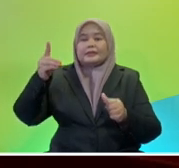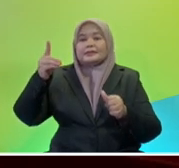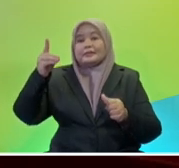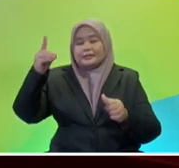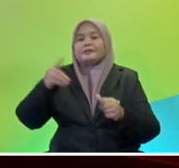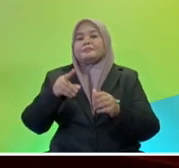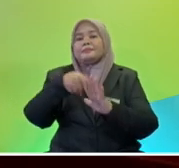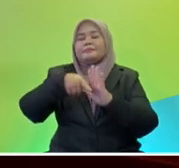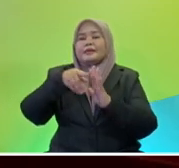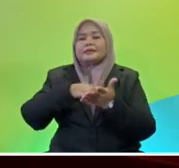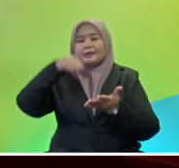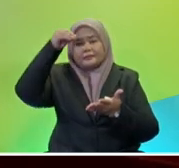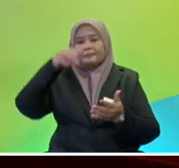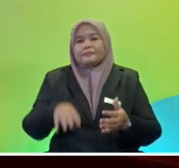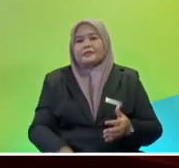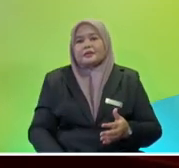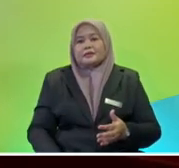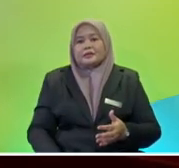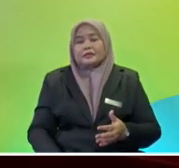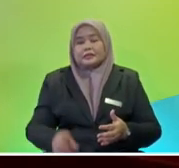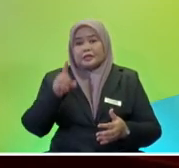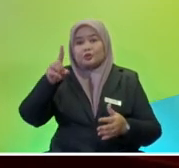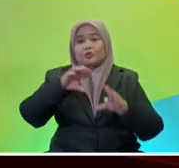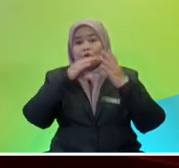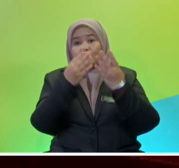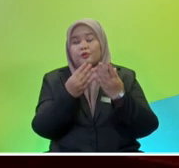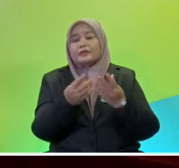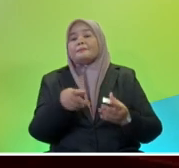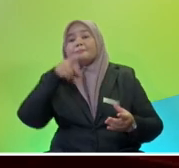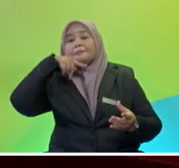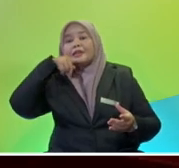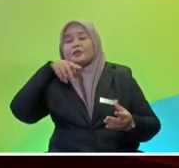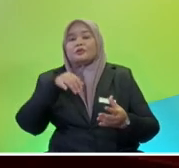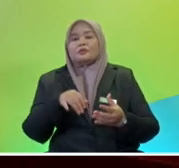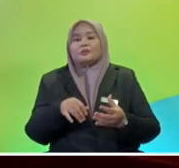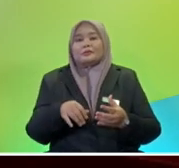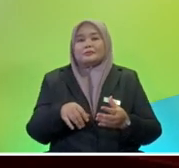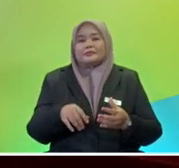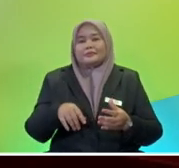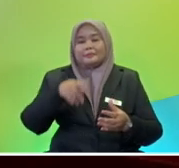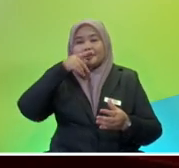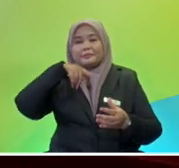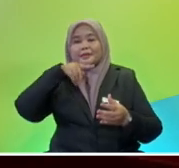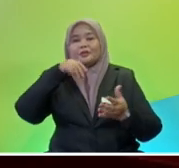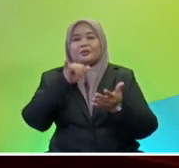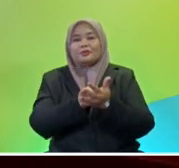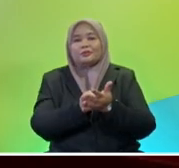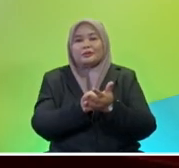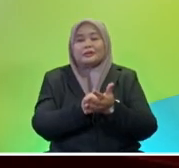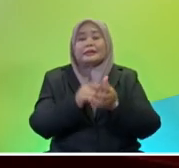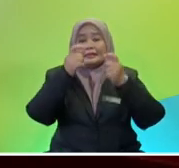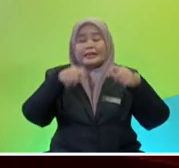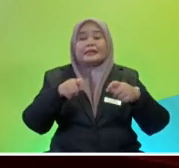jika satu kelompok yang warna merah jambu itu apabila jika satu kelompok standar kandungan